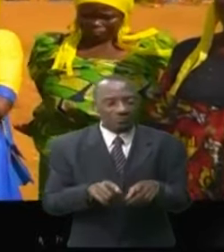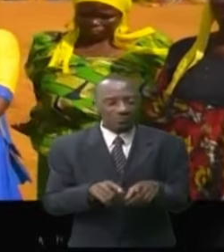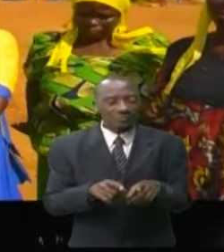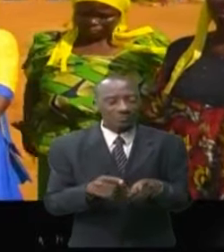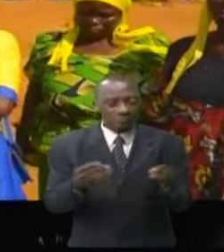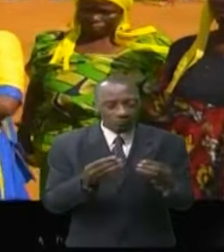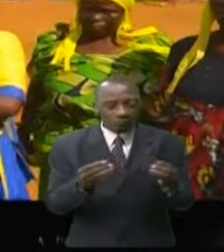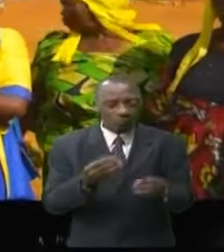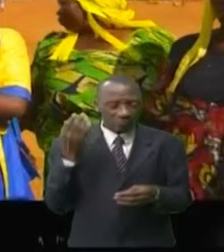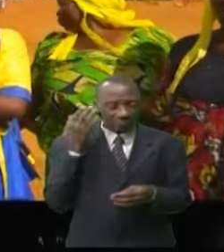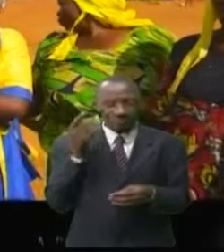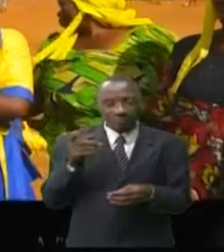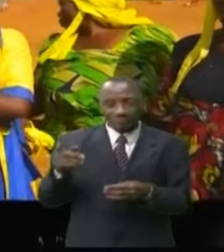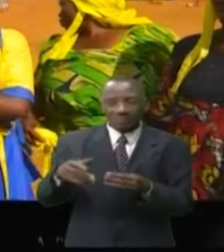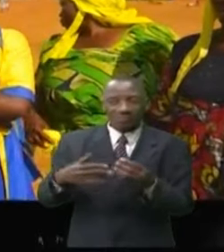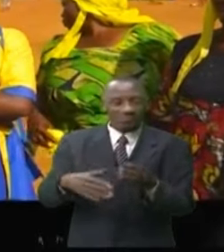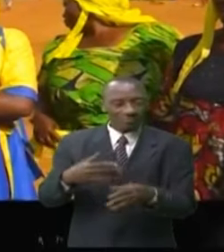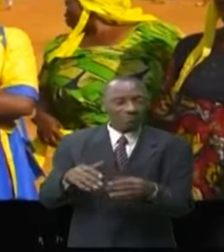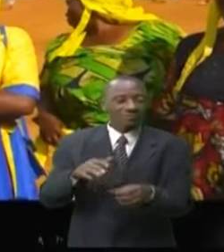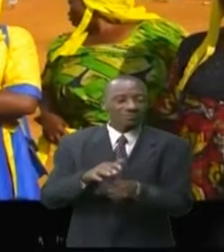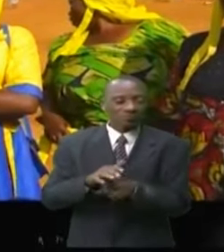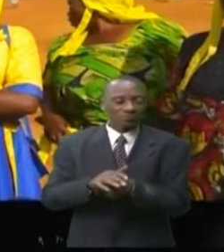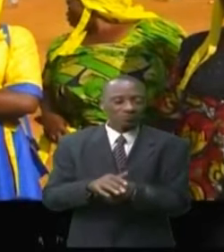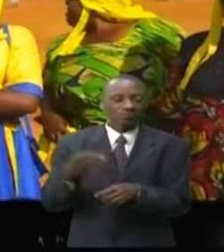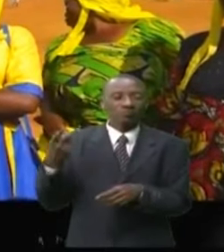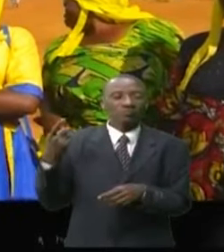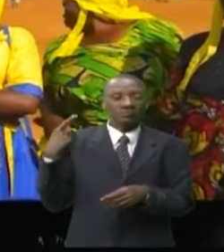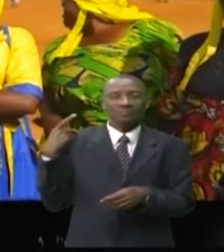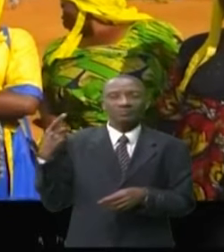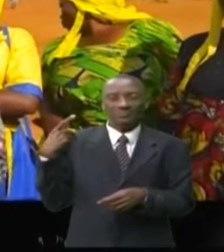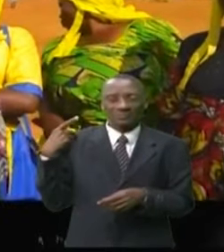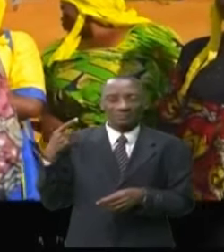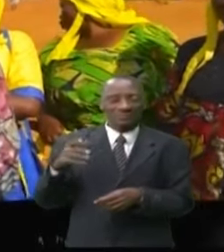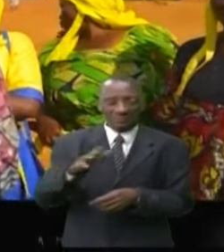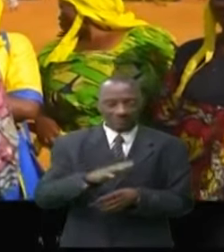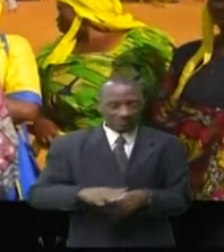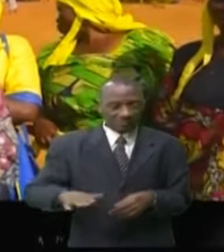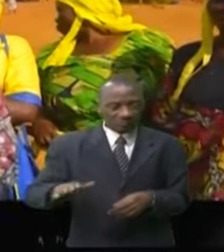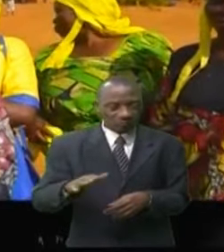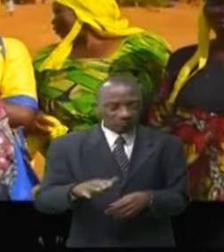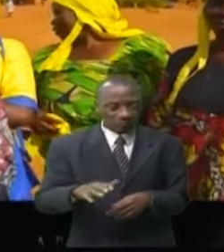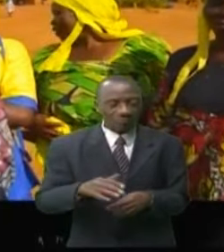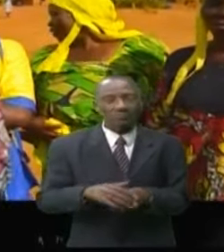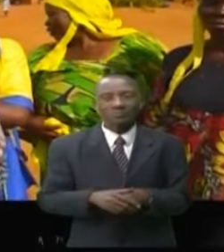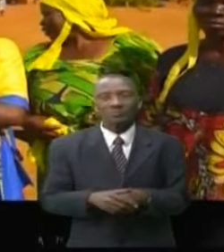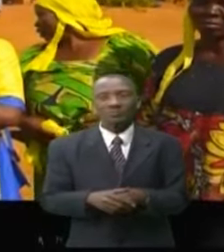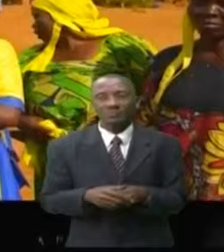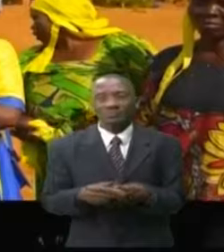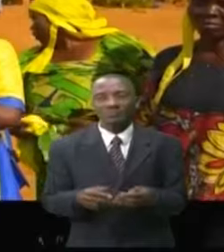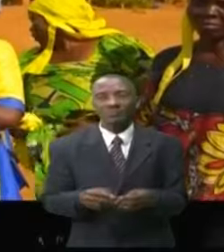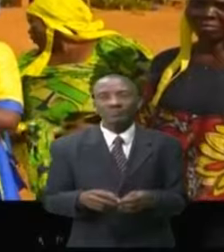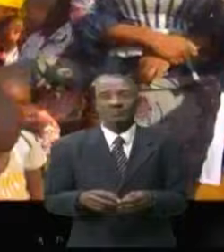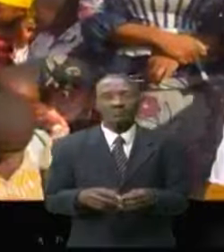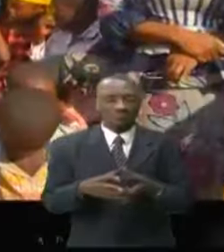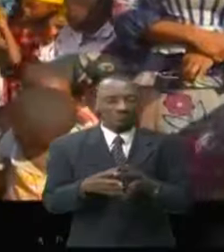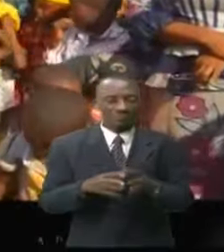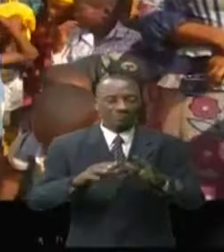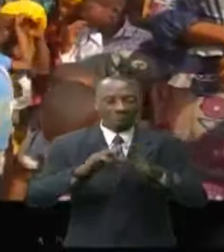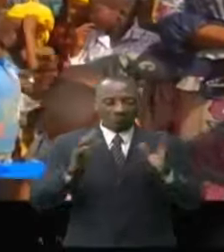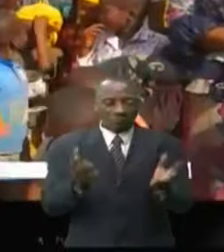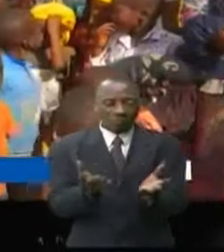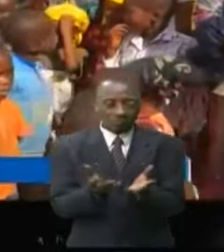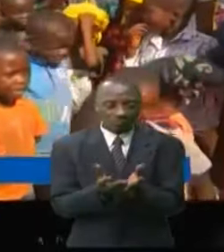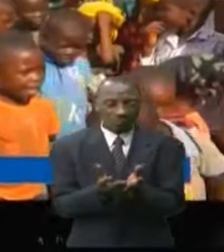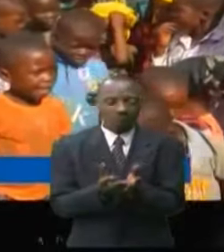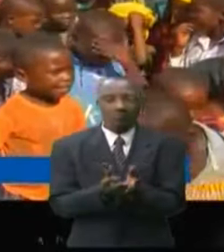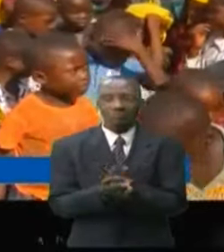Bou Mayala nous avons trouvé la journée d'aujourd'hui bon pour venir compatir avec la communauté bndouia Congo reste